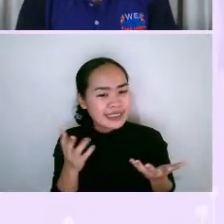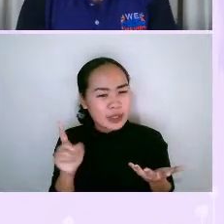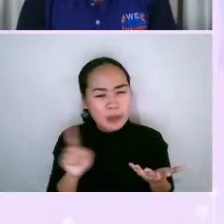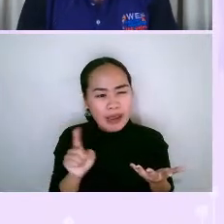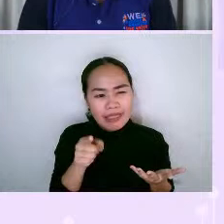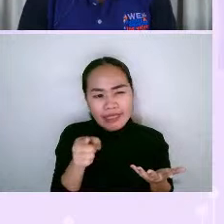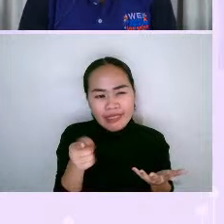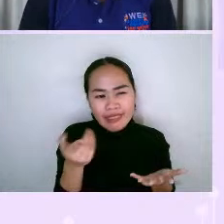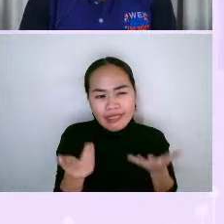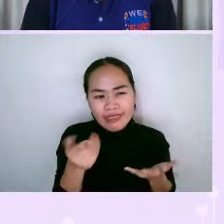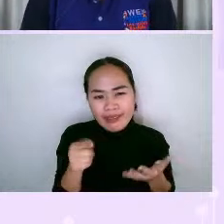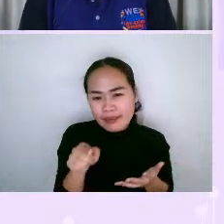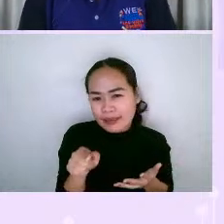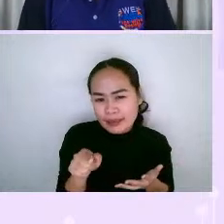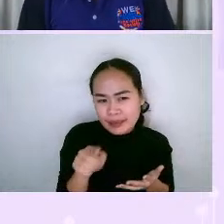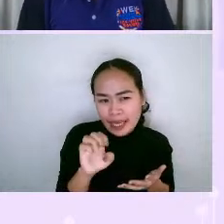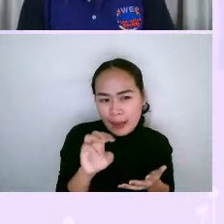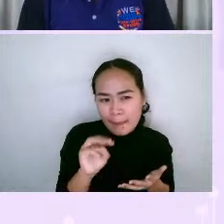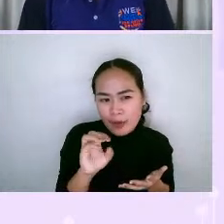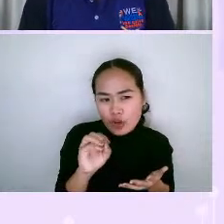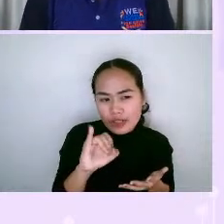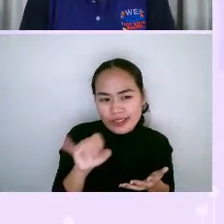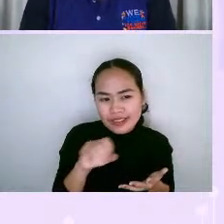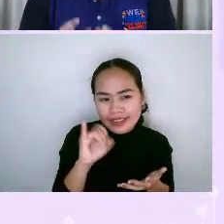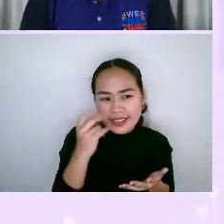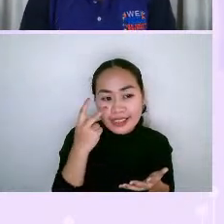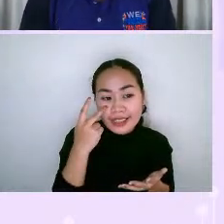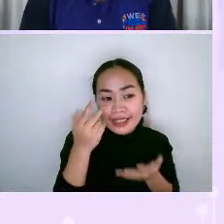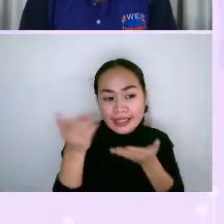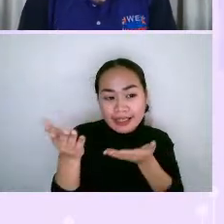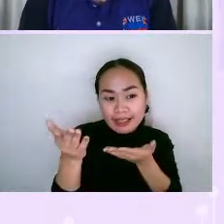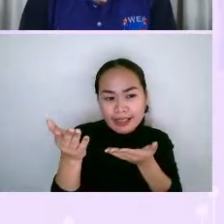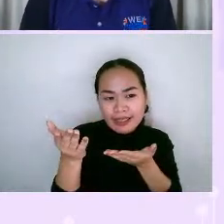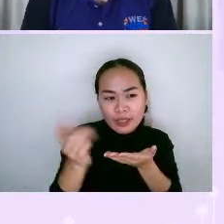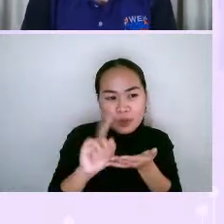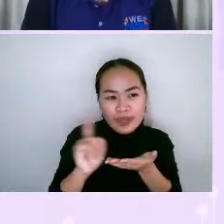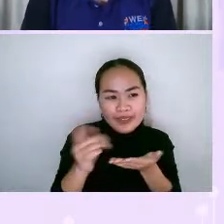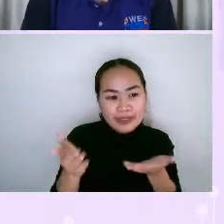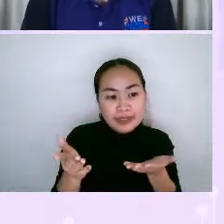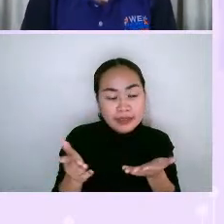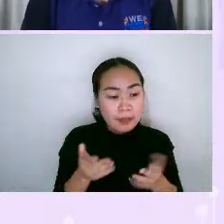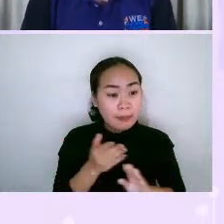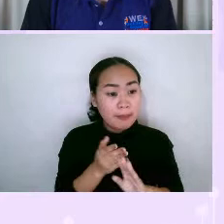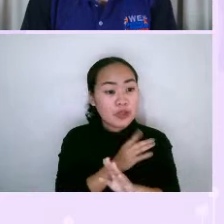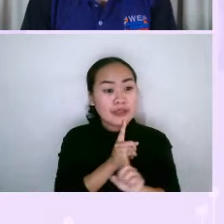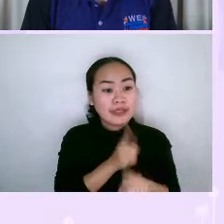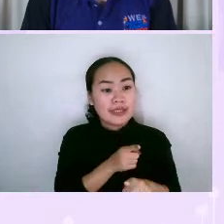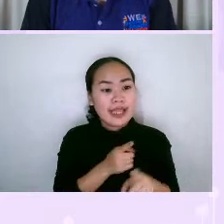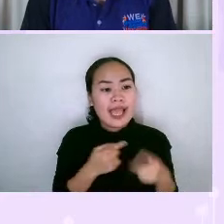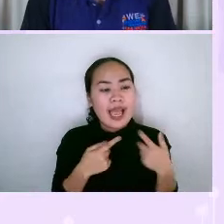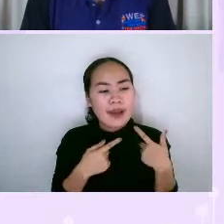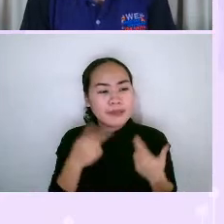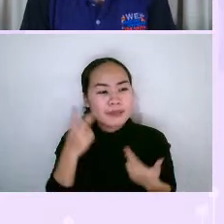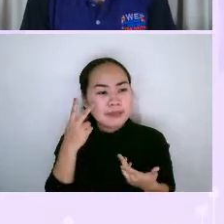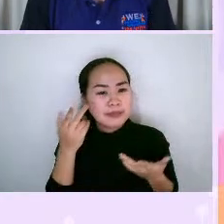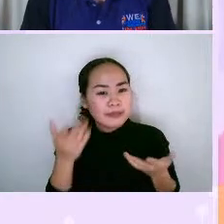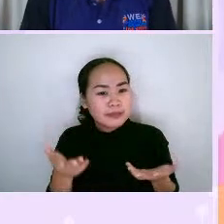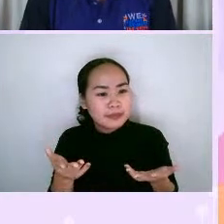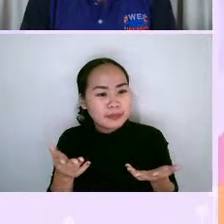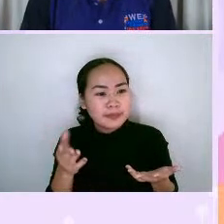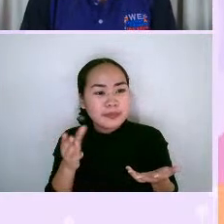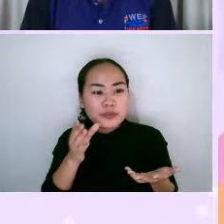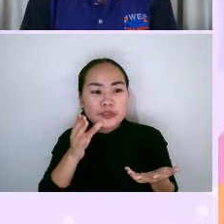yung nakikita ng emoji sa inyong screen? Pero bago po kayo sumagot, maglalagay po kami ng marker sa comment